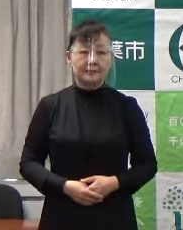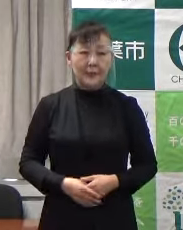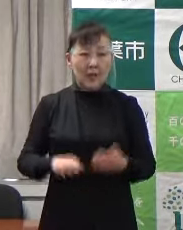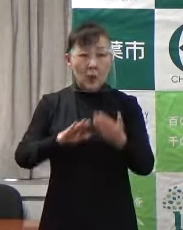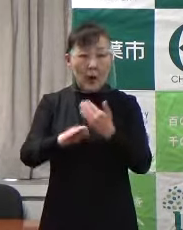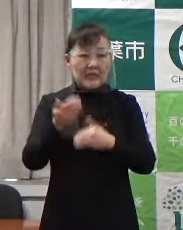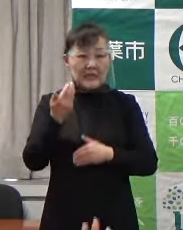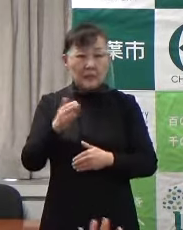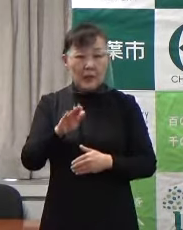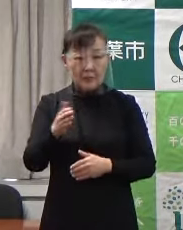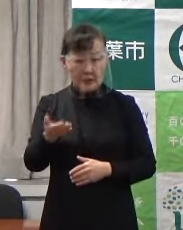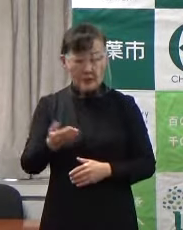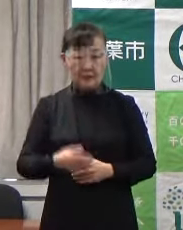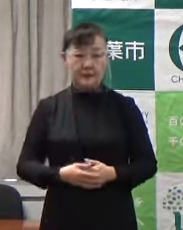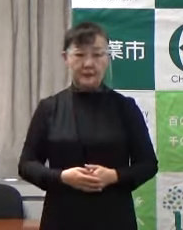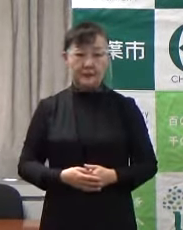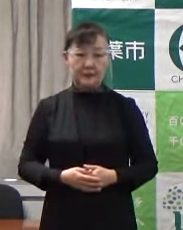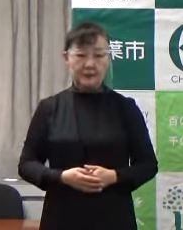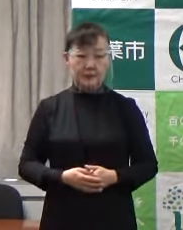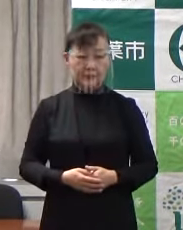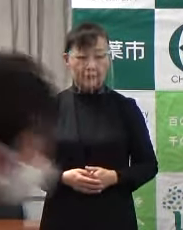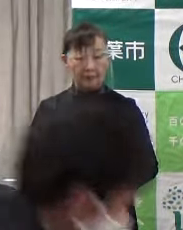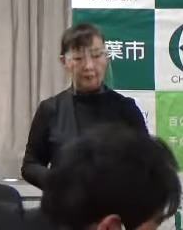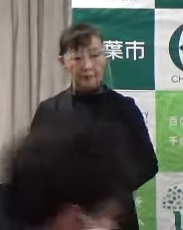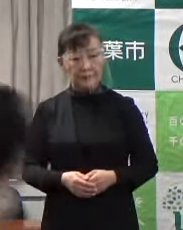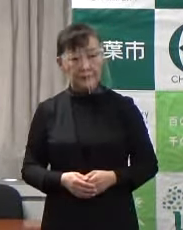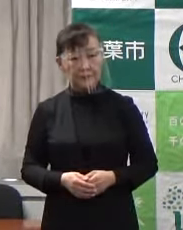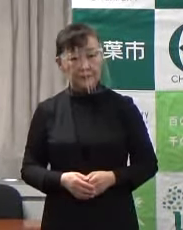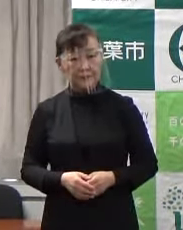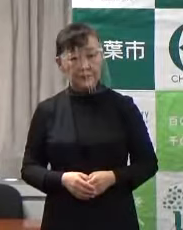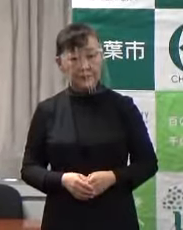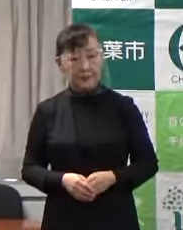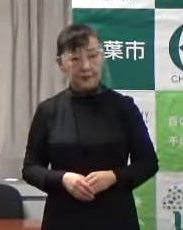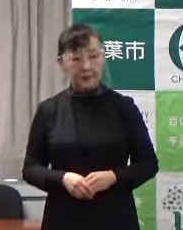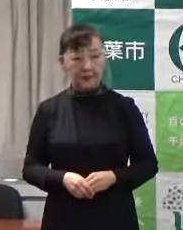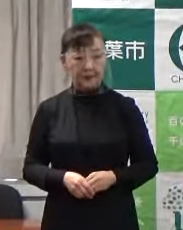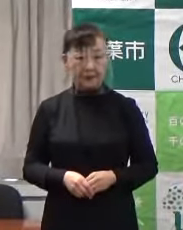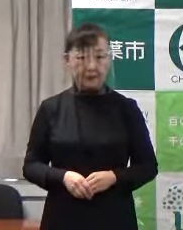他に質問はいかがでしょうか。共同さん。